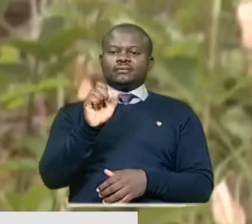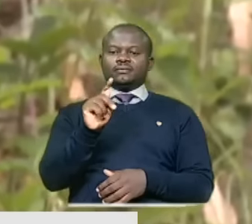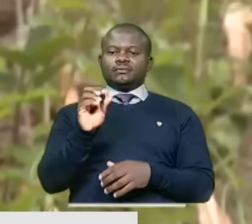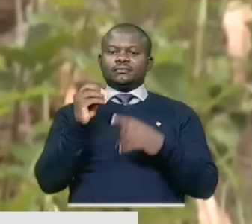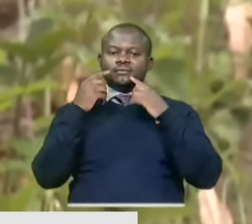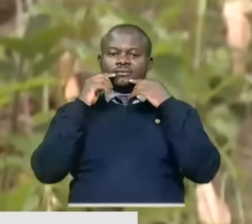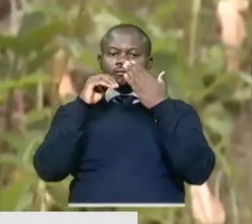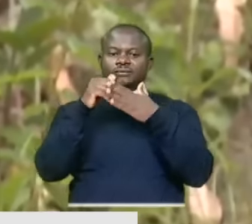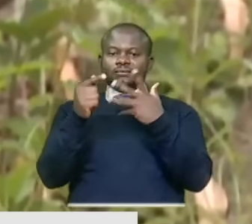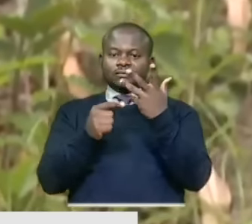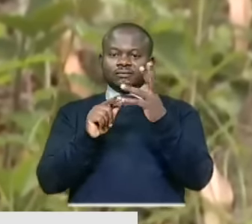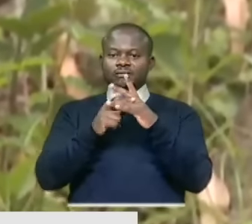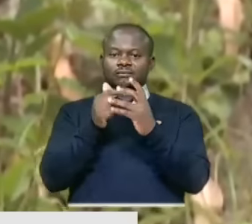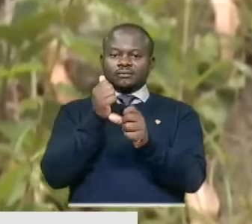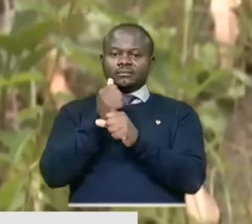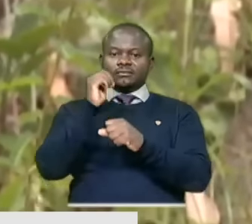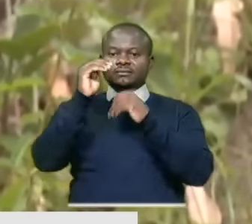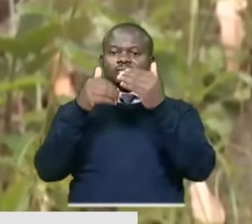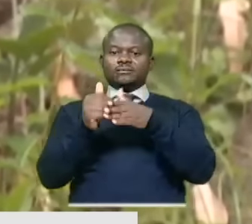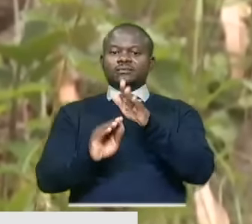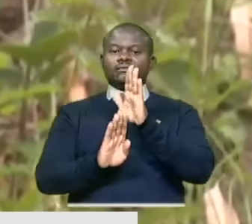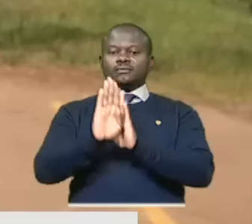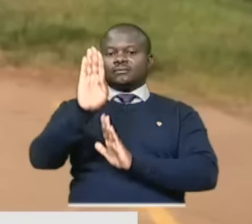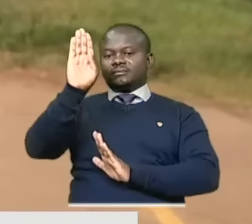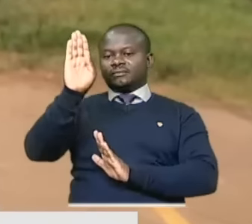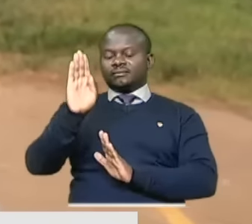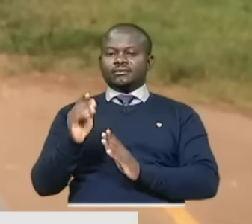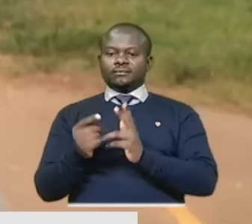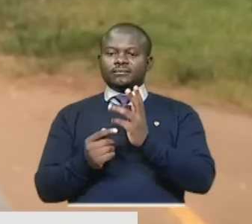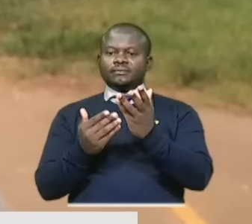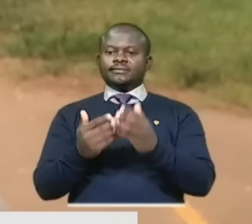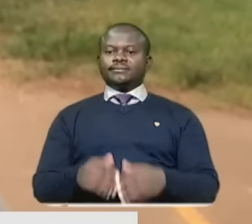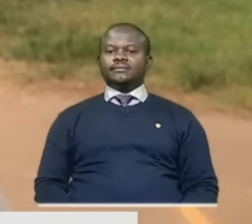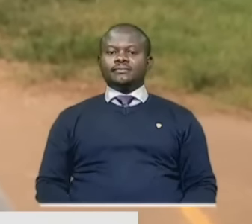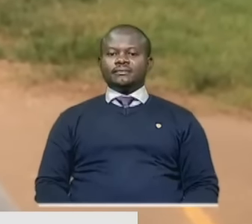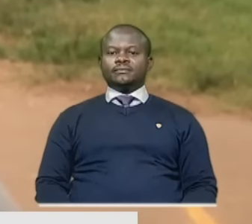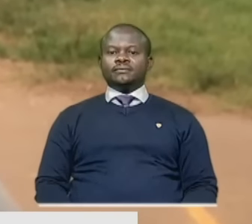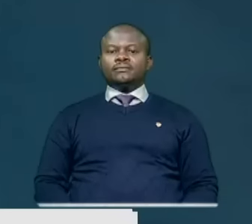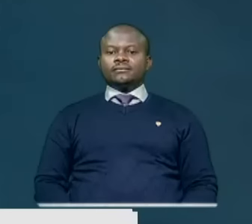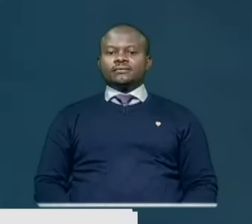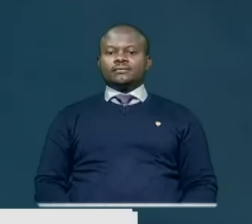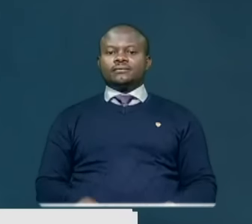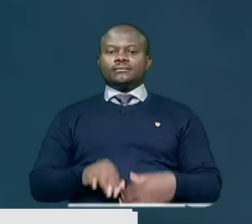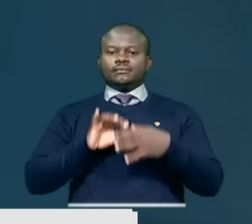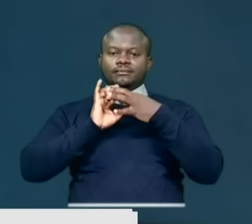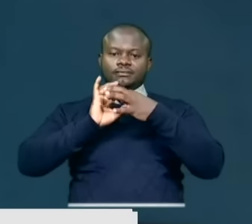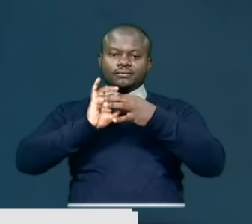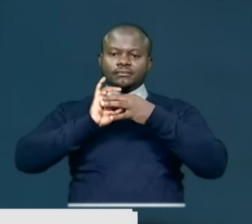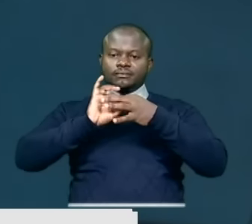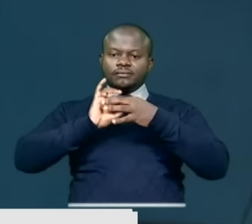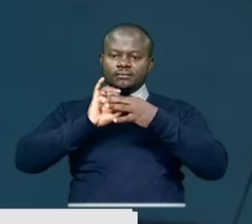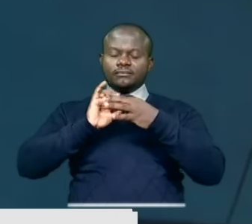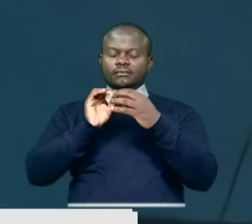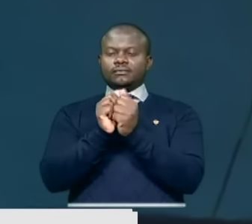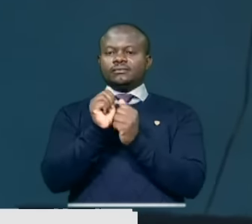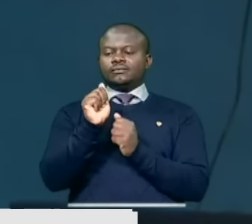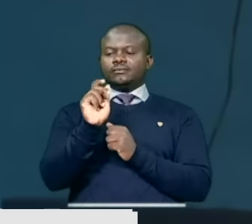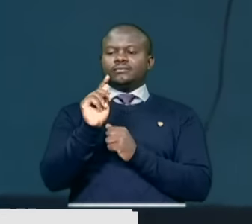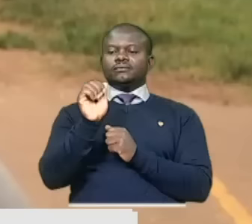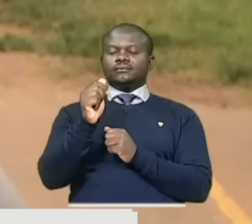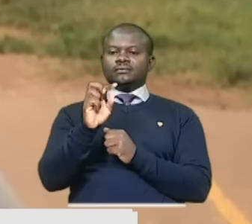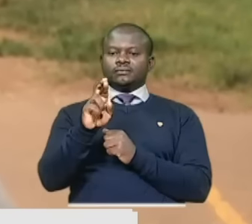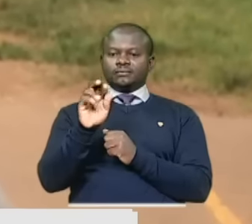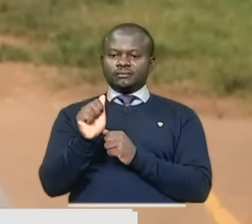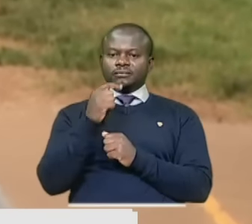hari ibyatangiye gukorwa mu rwego rwo guteza imbere n'ubuvumvu dufatanyije na pariki y'Akagera hari